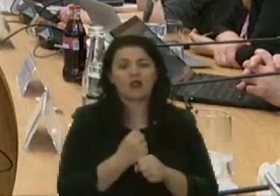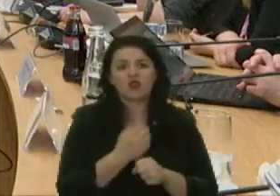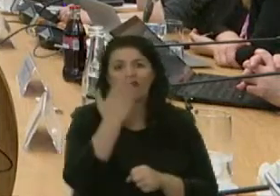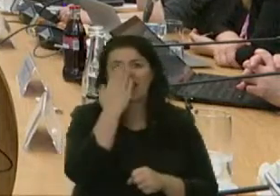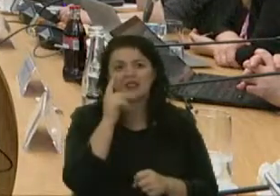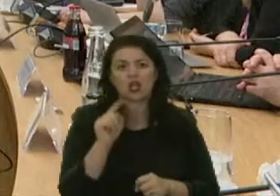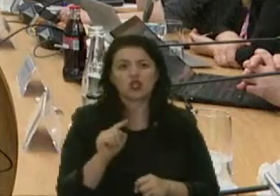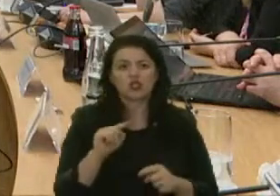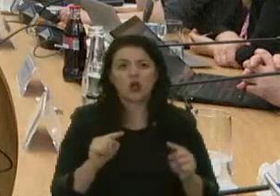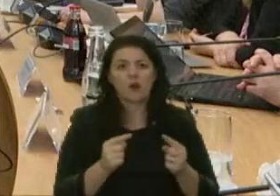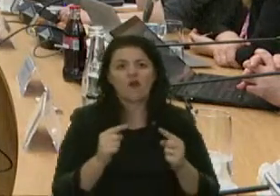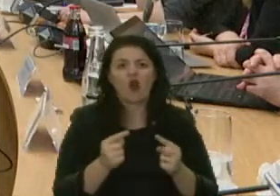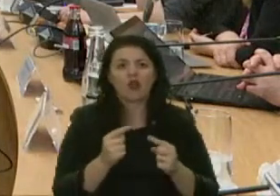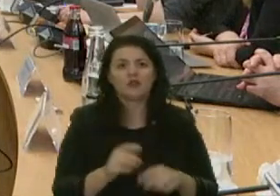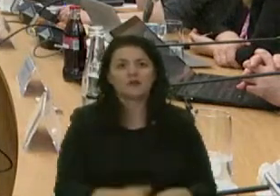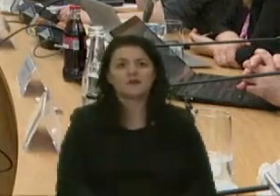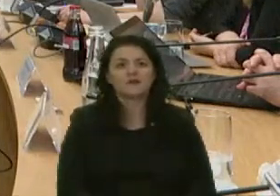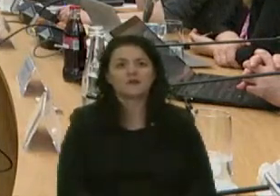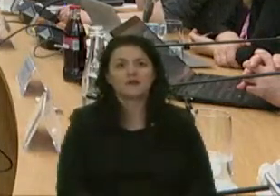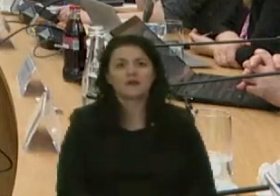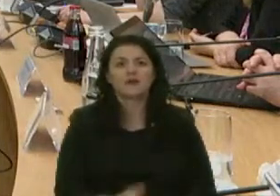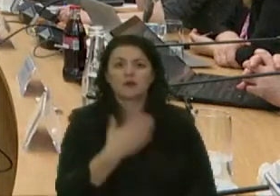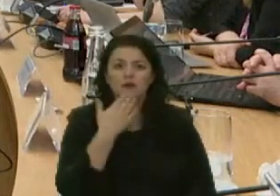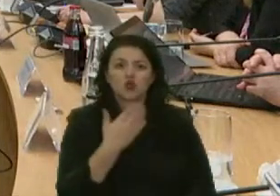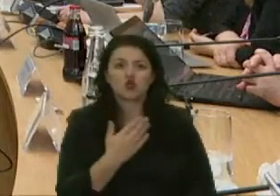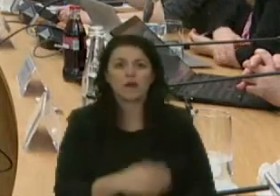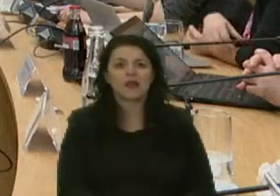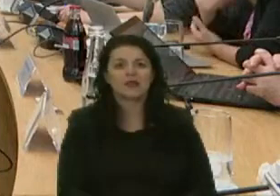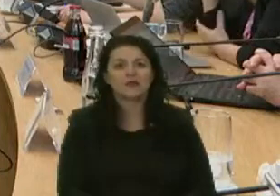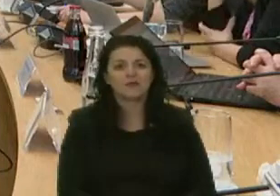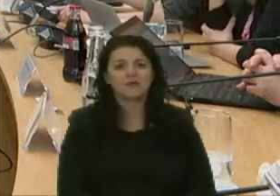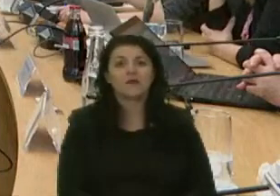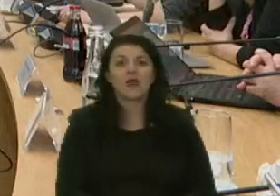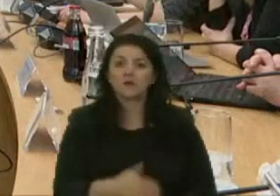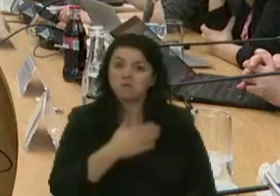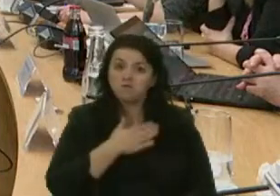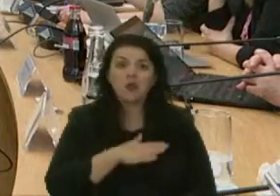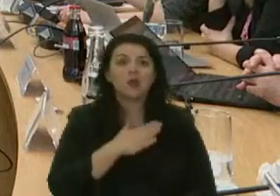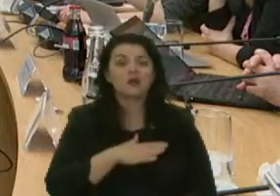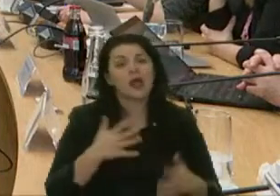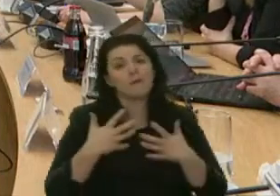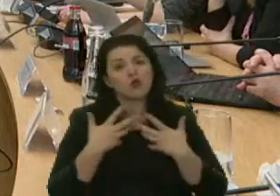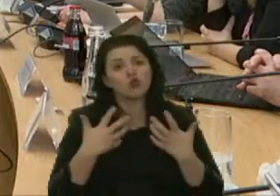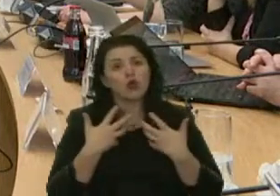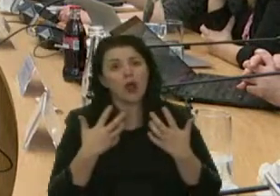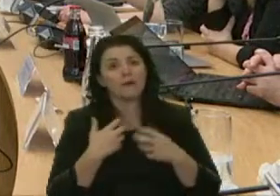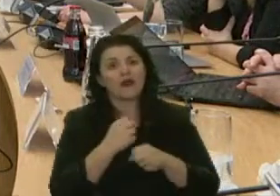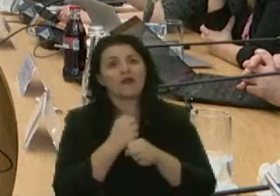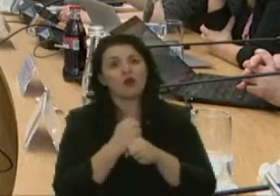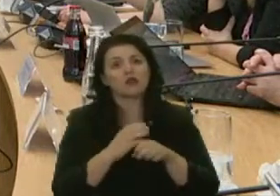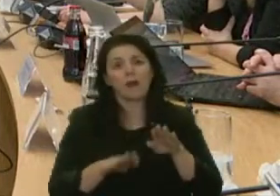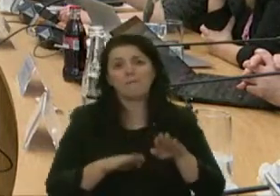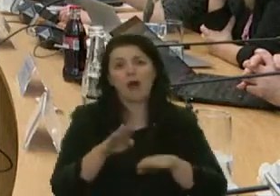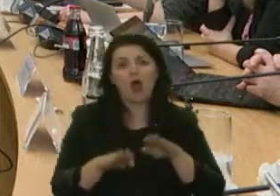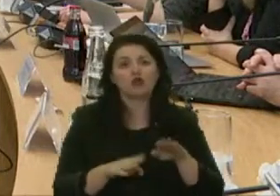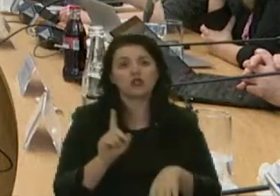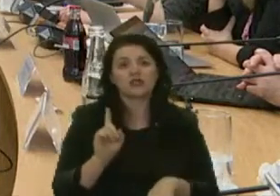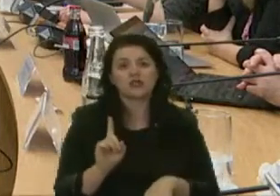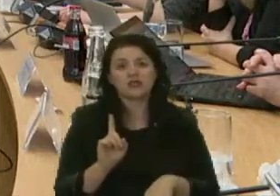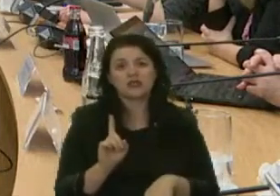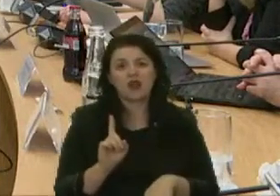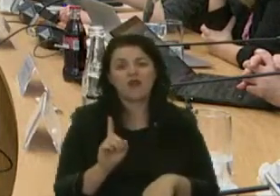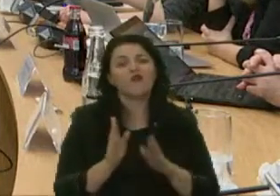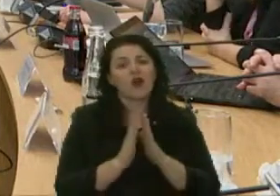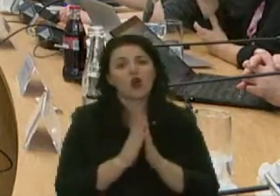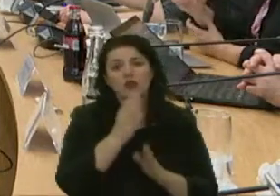acestor provocări vă rog doamna consilier Mulțumesc salutăm și noi acest proiect și ne bucurăm să vedem că s au făcut pași însă vă